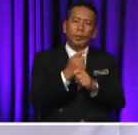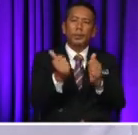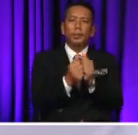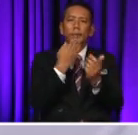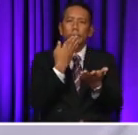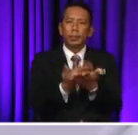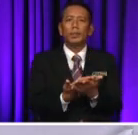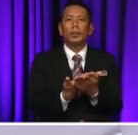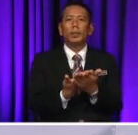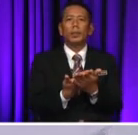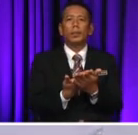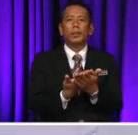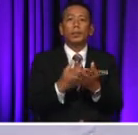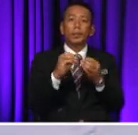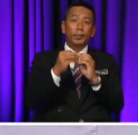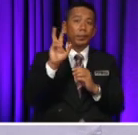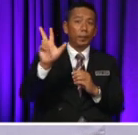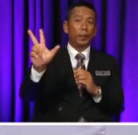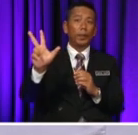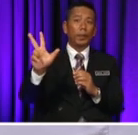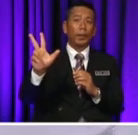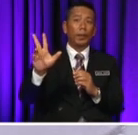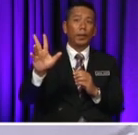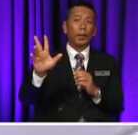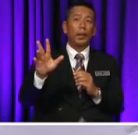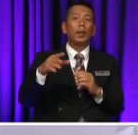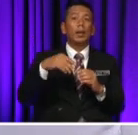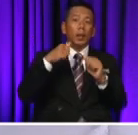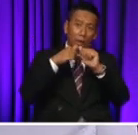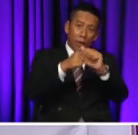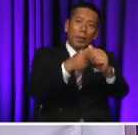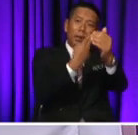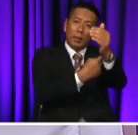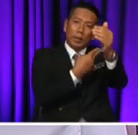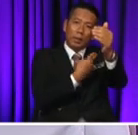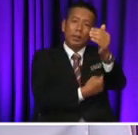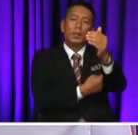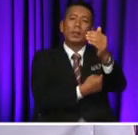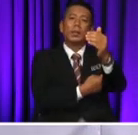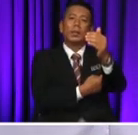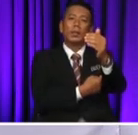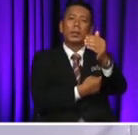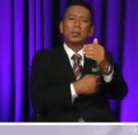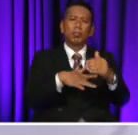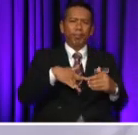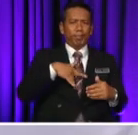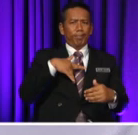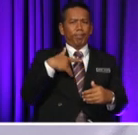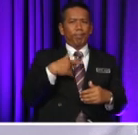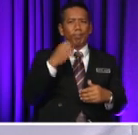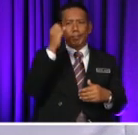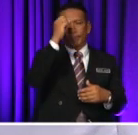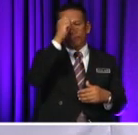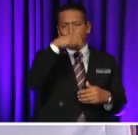baik baik yang ketiga adalah patuh kepada undang-undang Oke jadi saya rasa sifat